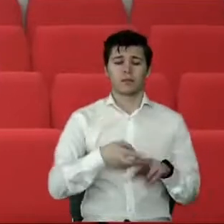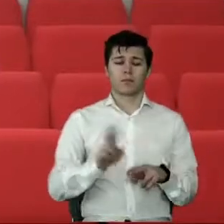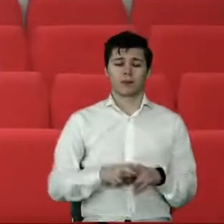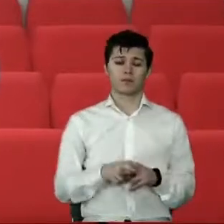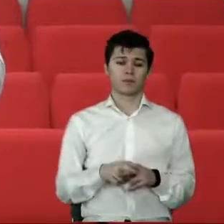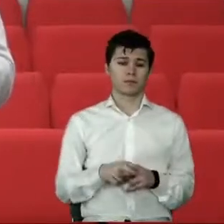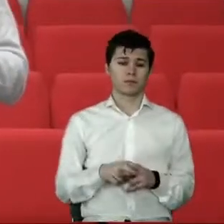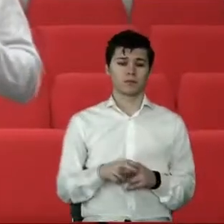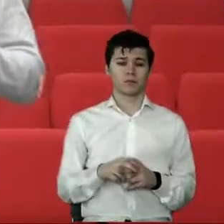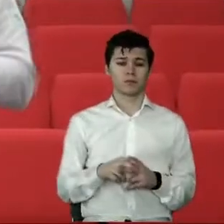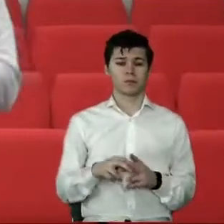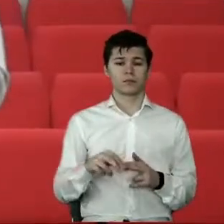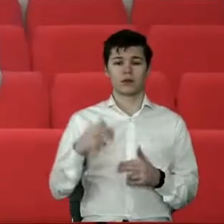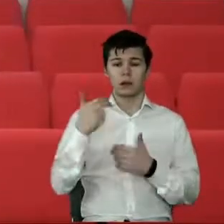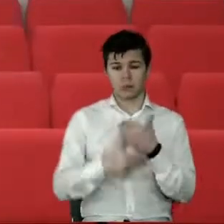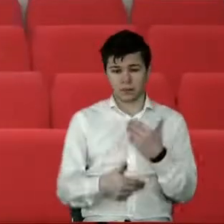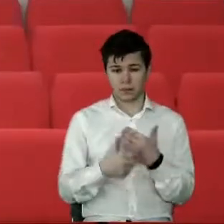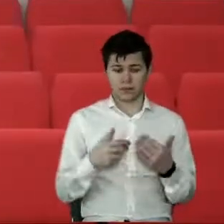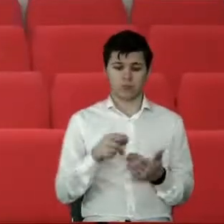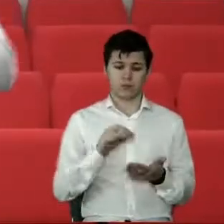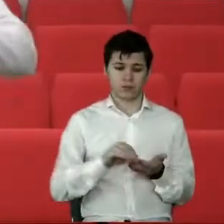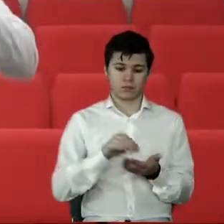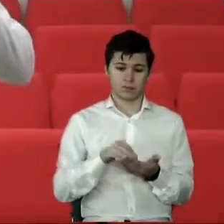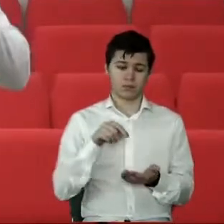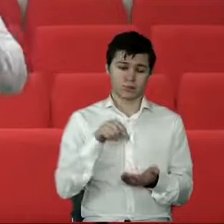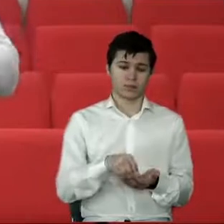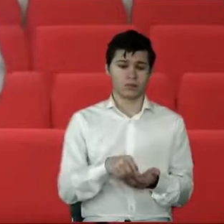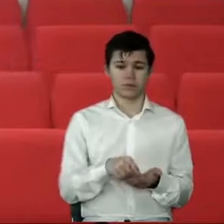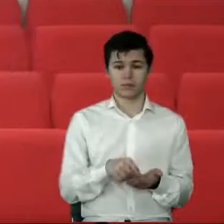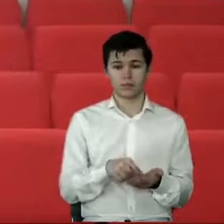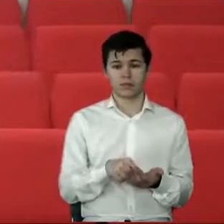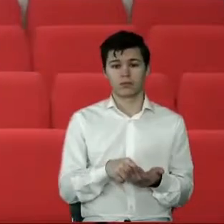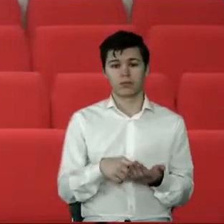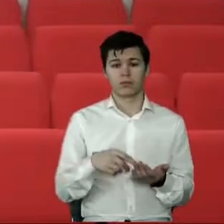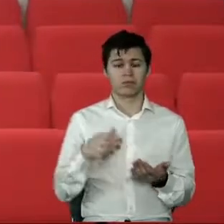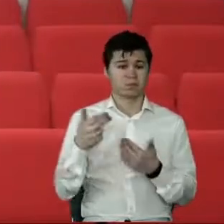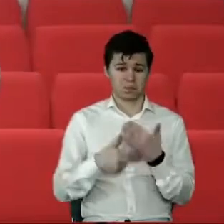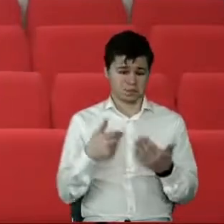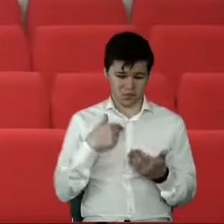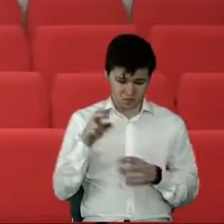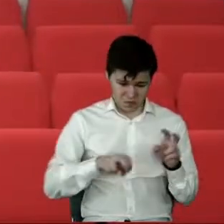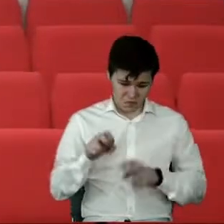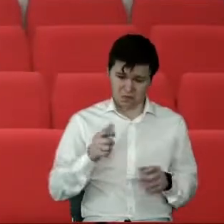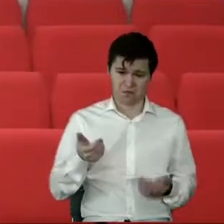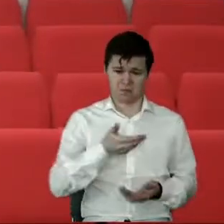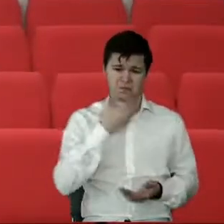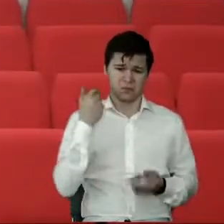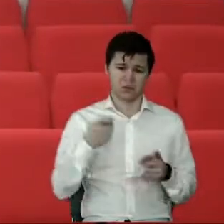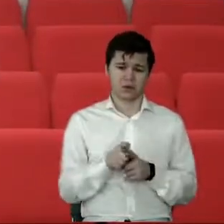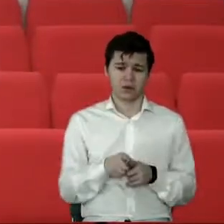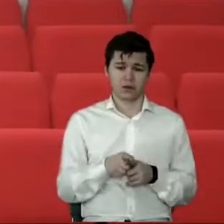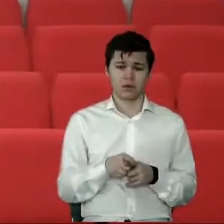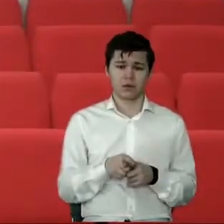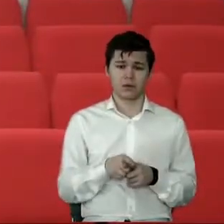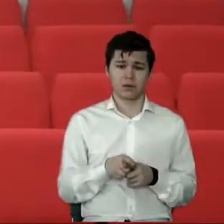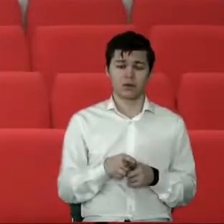Но самое главное, ее приписывают Библии. Чуть ли не дословно говорят, что это есть место в Библии, но такого места в Библии я не нашел. Библия —